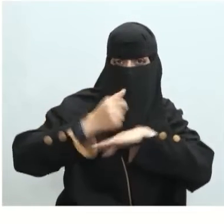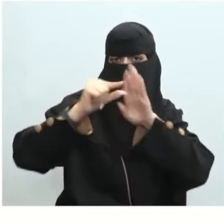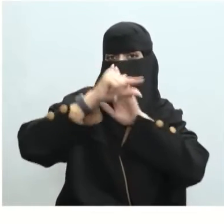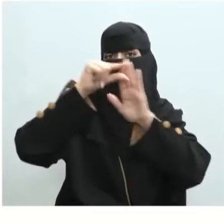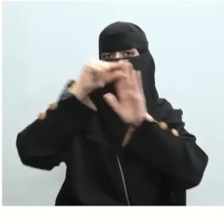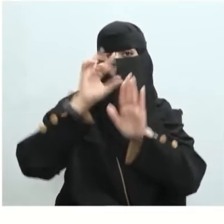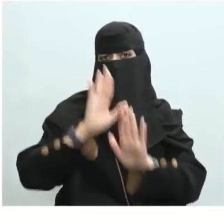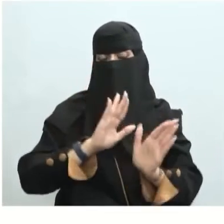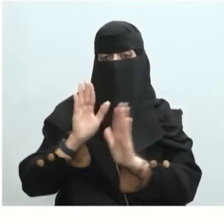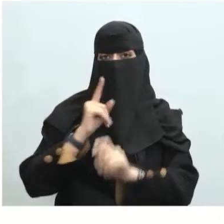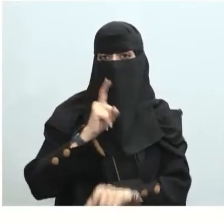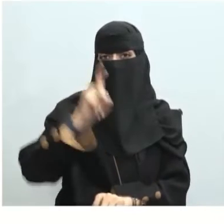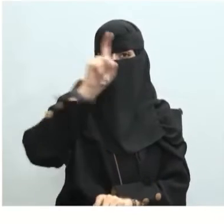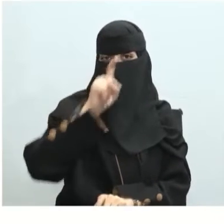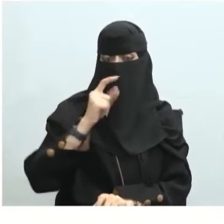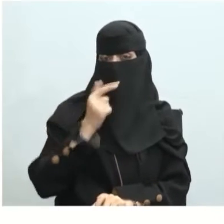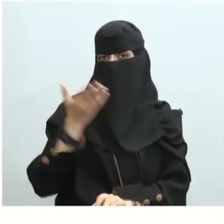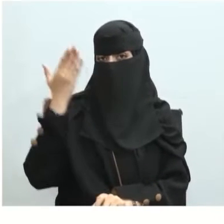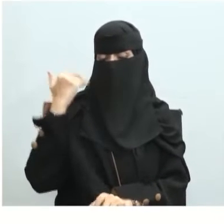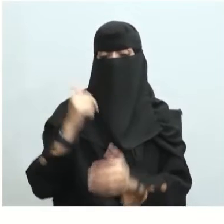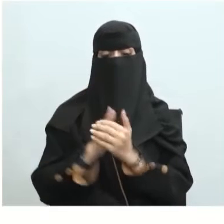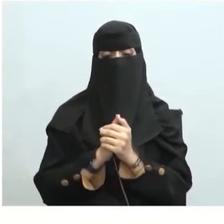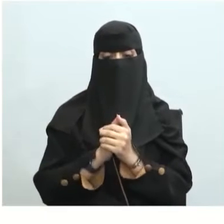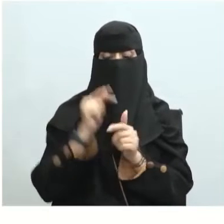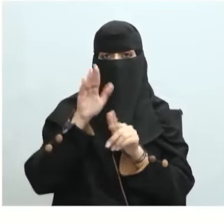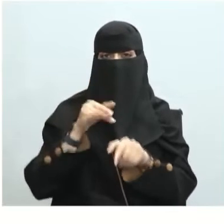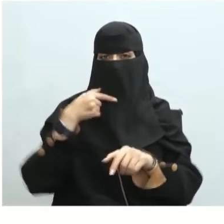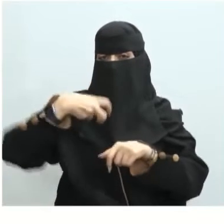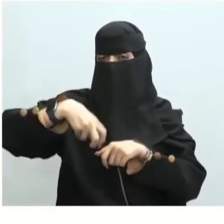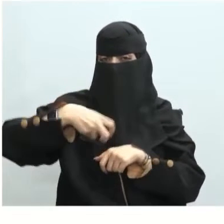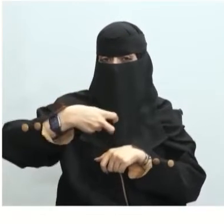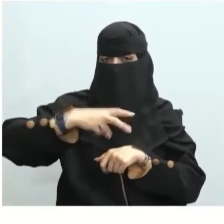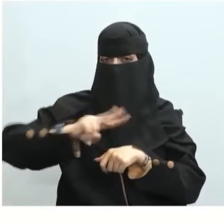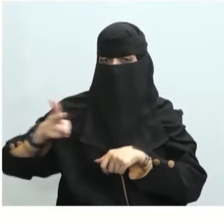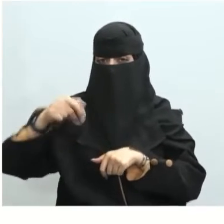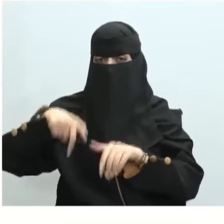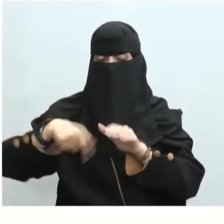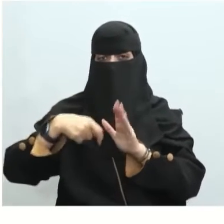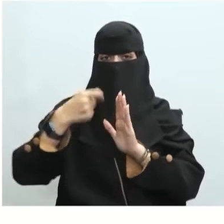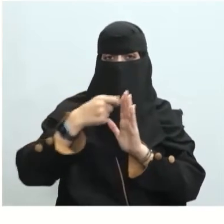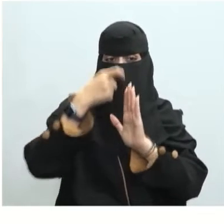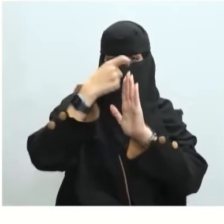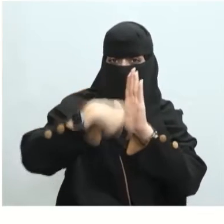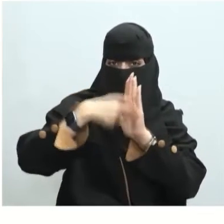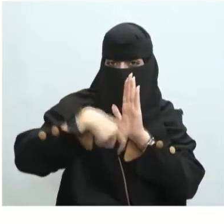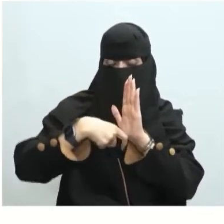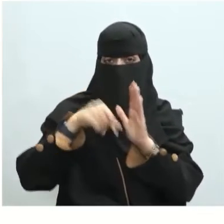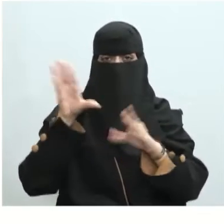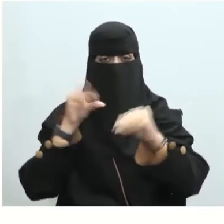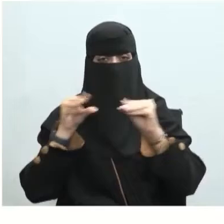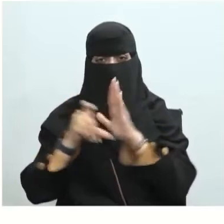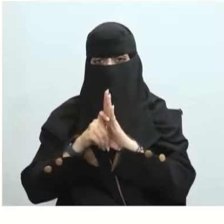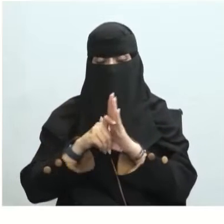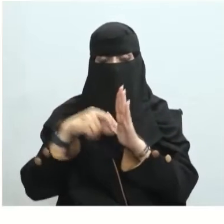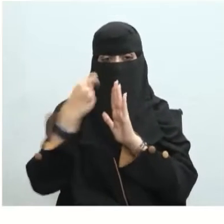الفنيه كما بدانا في السؤال السابق حدد عناصر الفنيه الموضوع بحسب نوعه الفني مقال قصه تقرير الى اخره